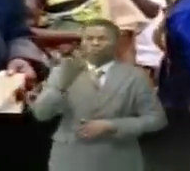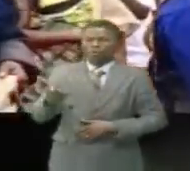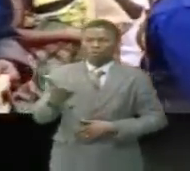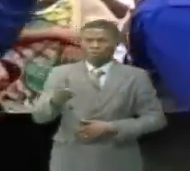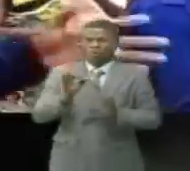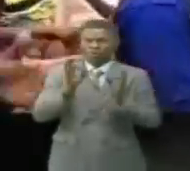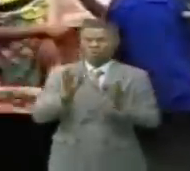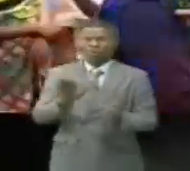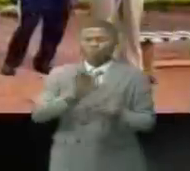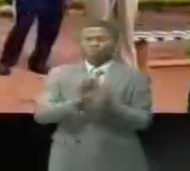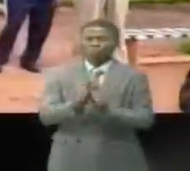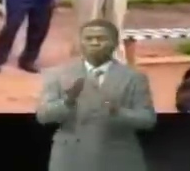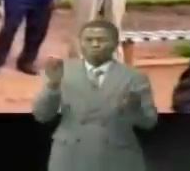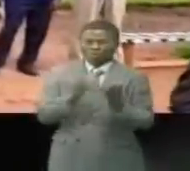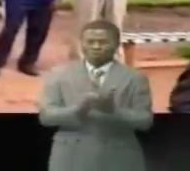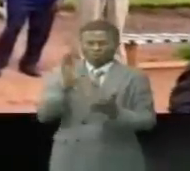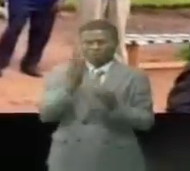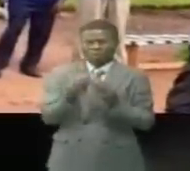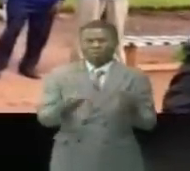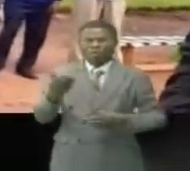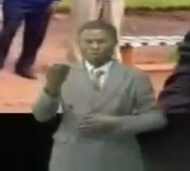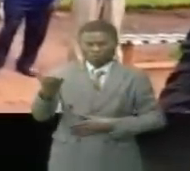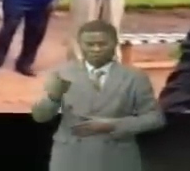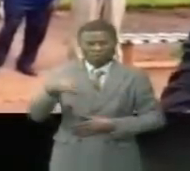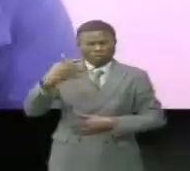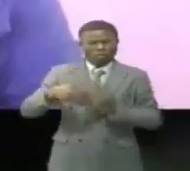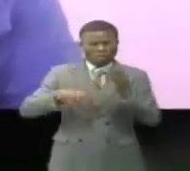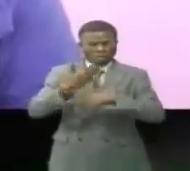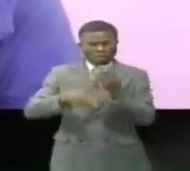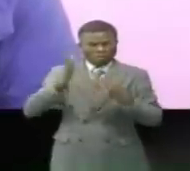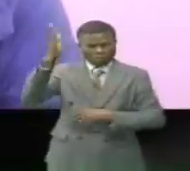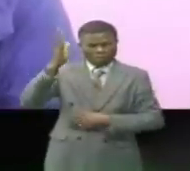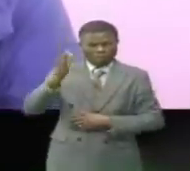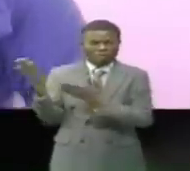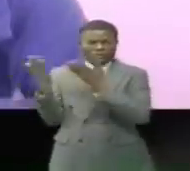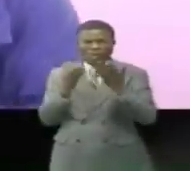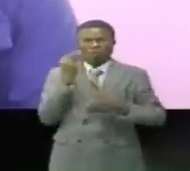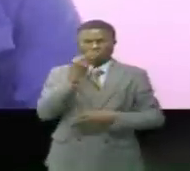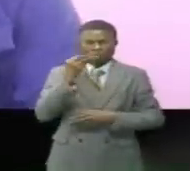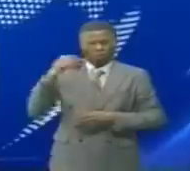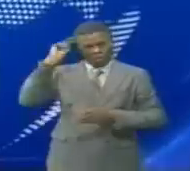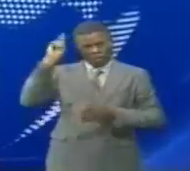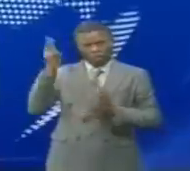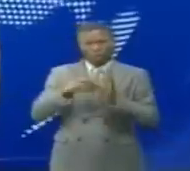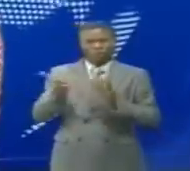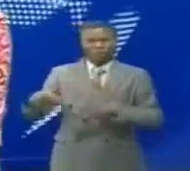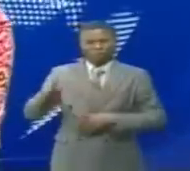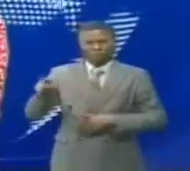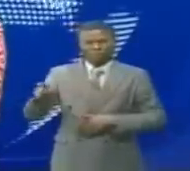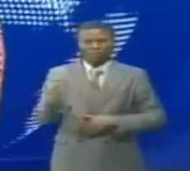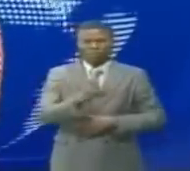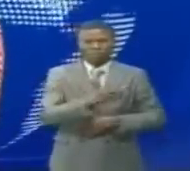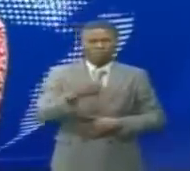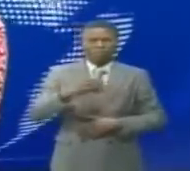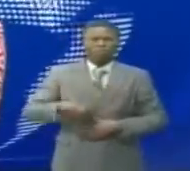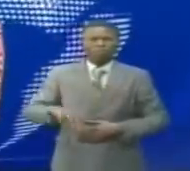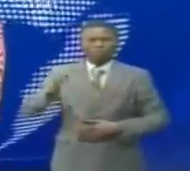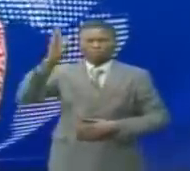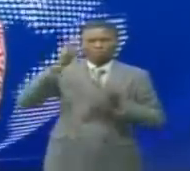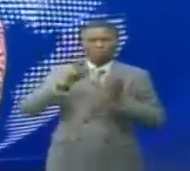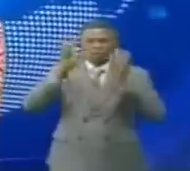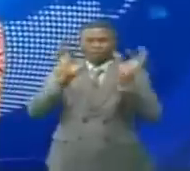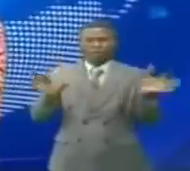mais beaucoup de défis restent à relever, à faire savoir les porte-parole du gouvernement provincial. L'Union sacrée pour la nation